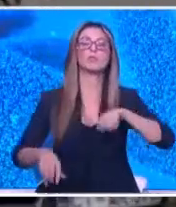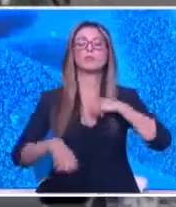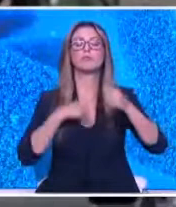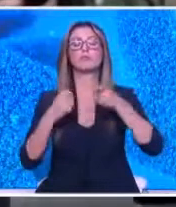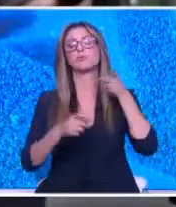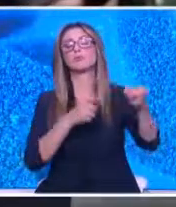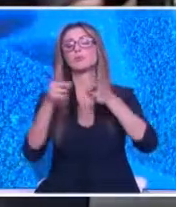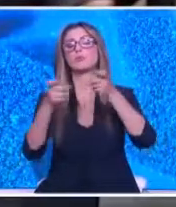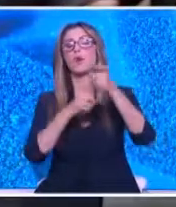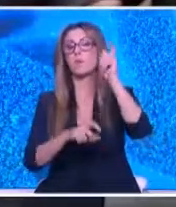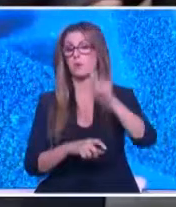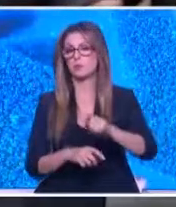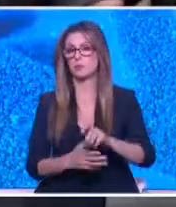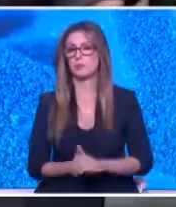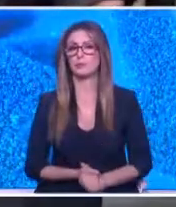açtı.